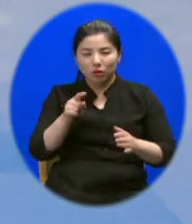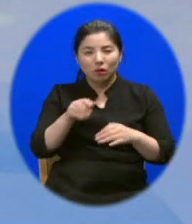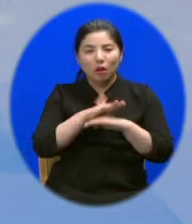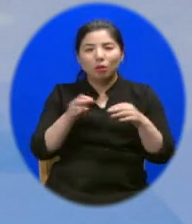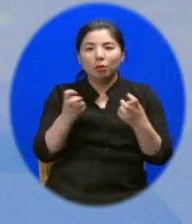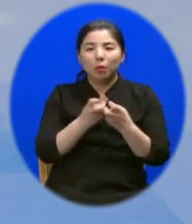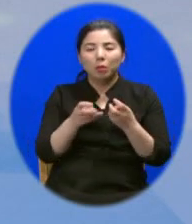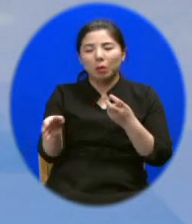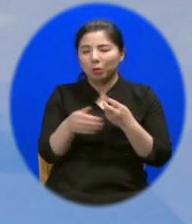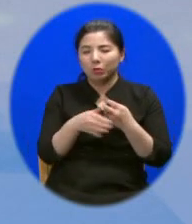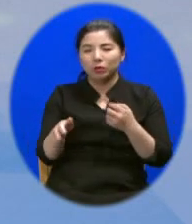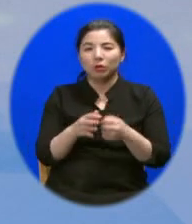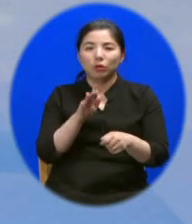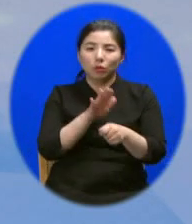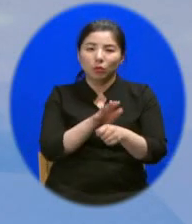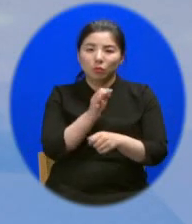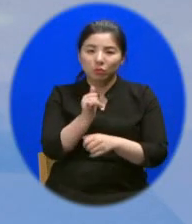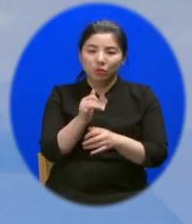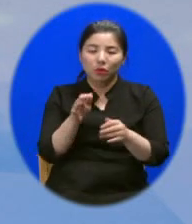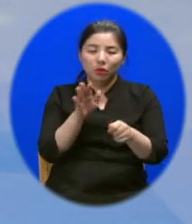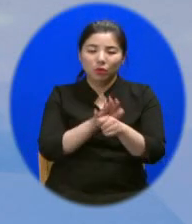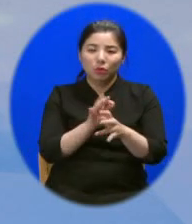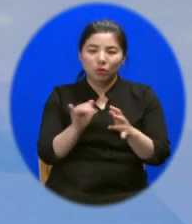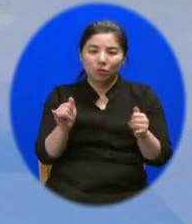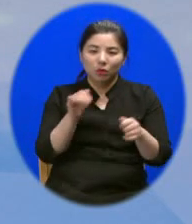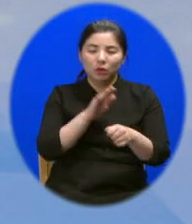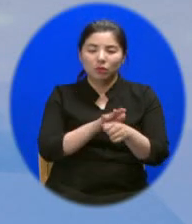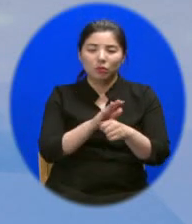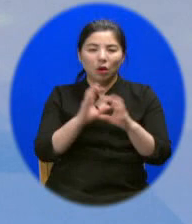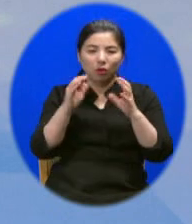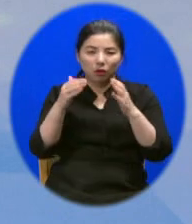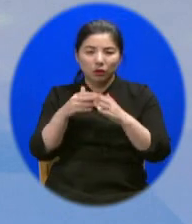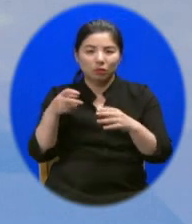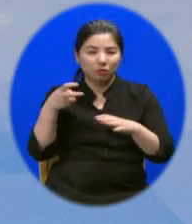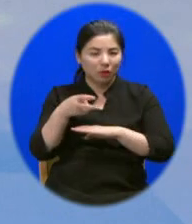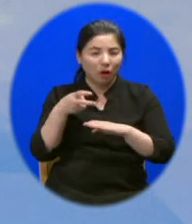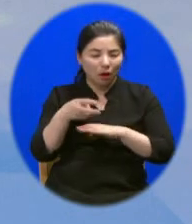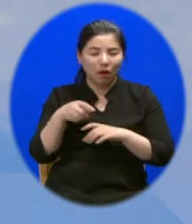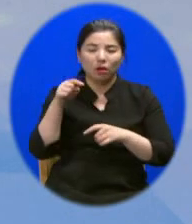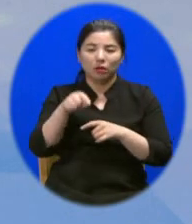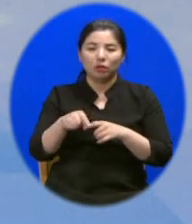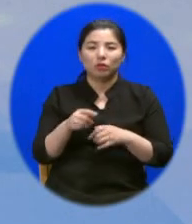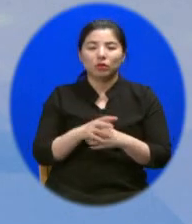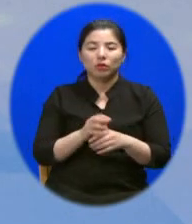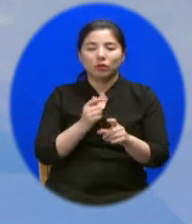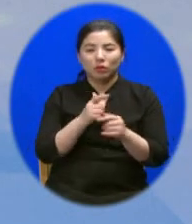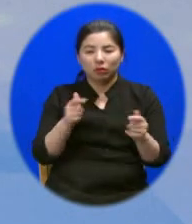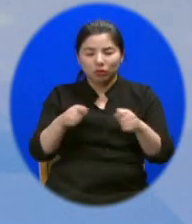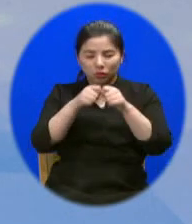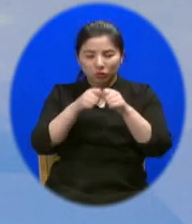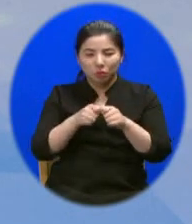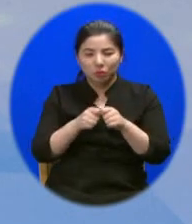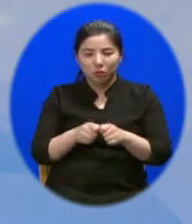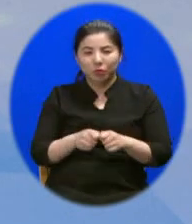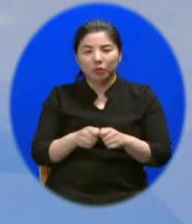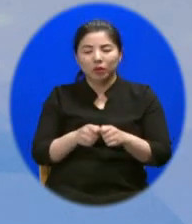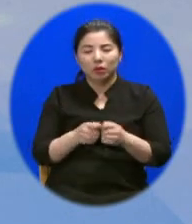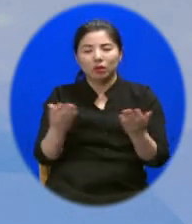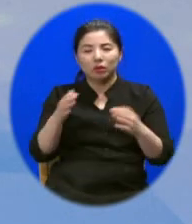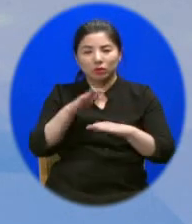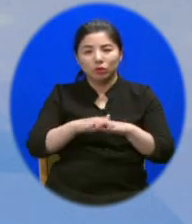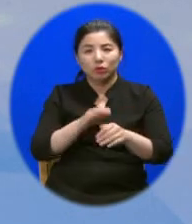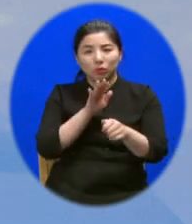영농 도우미 지원 그리고 어린이집 차량 운행 이럴 구체적이고 세부적인 즉 일손 내